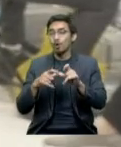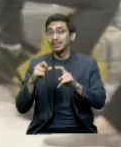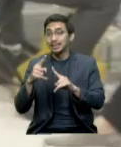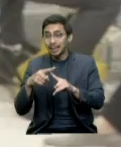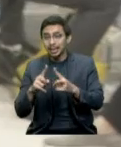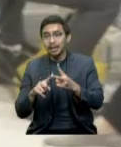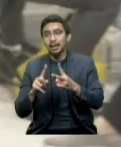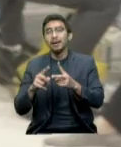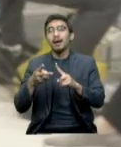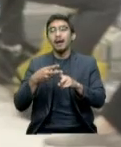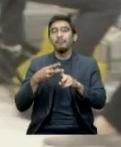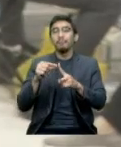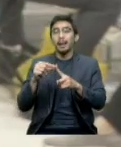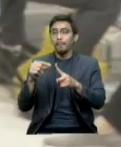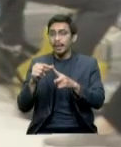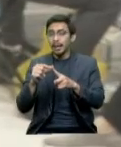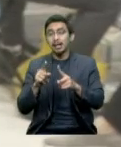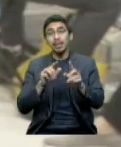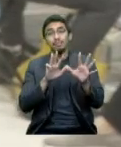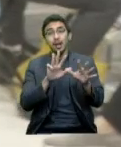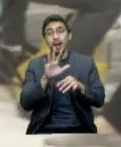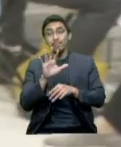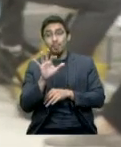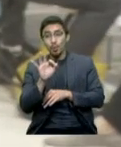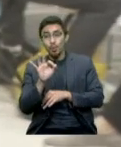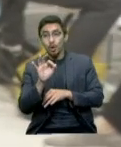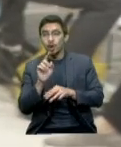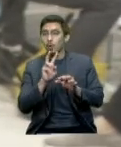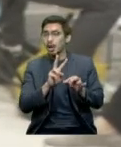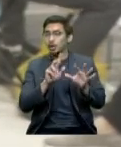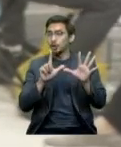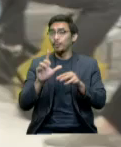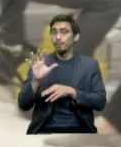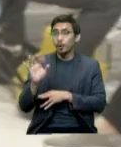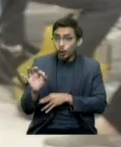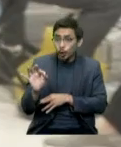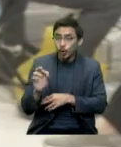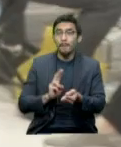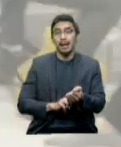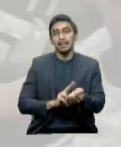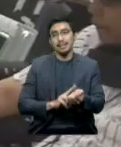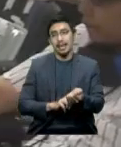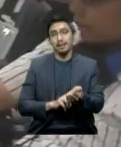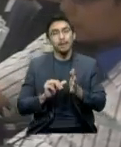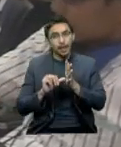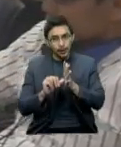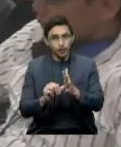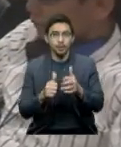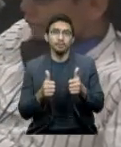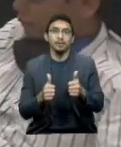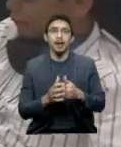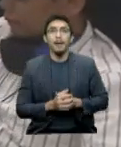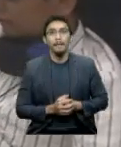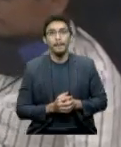ada 90, artinya ada 270 pasien kami yang dapat tertolong dari kegiatan donor darah.